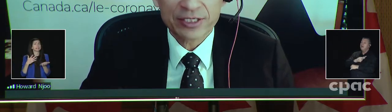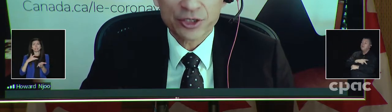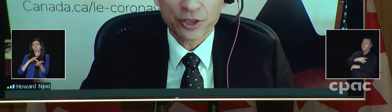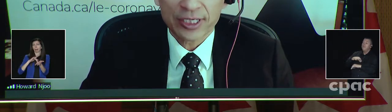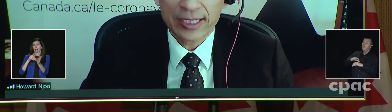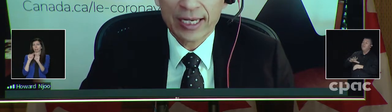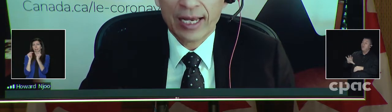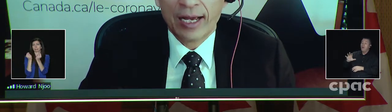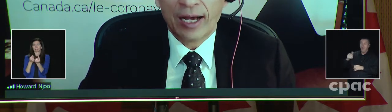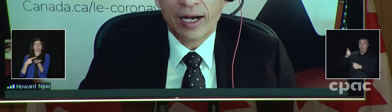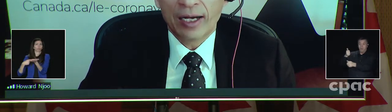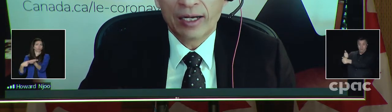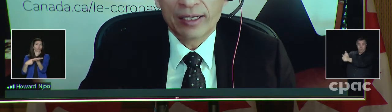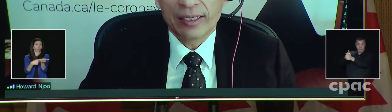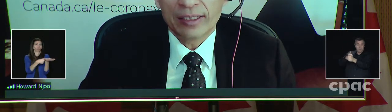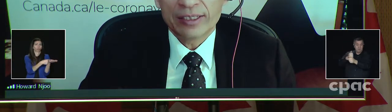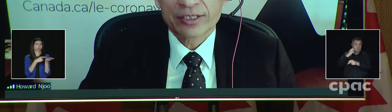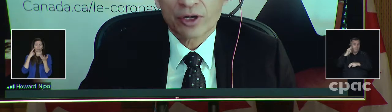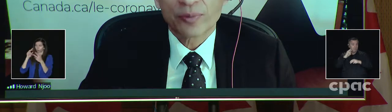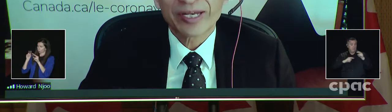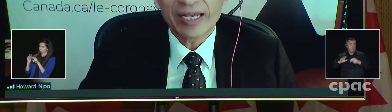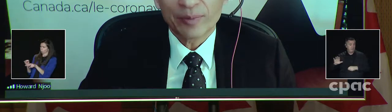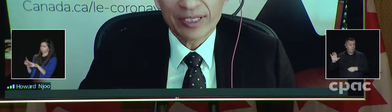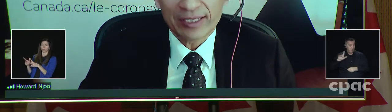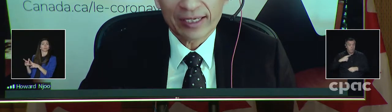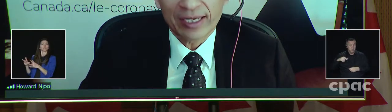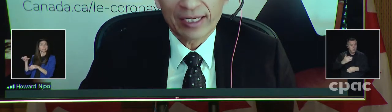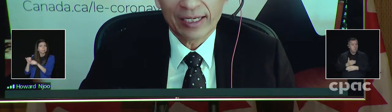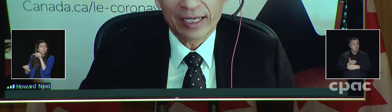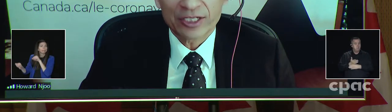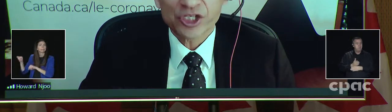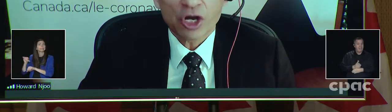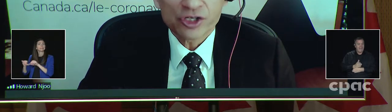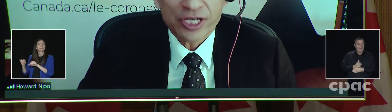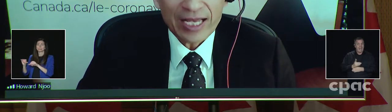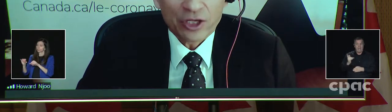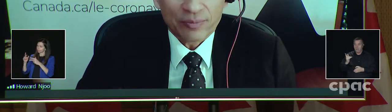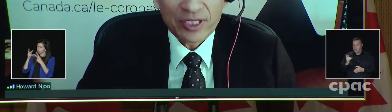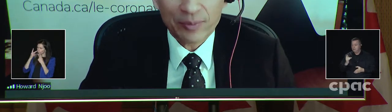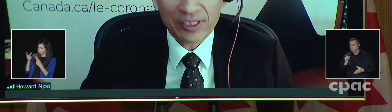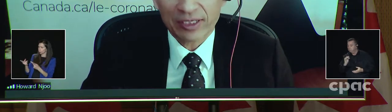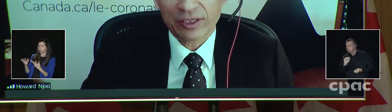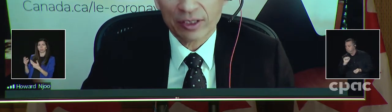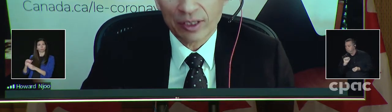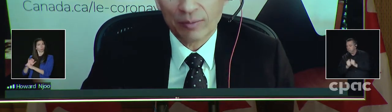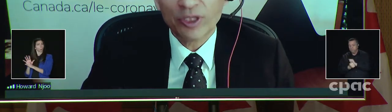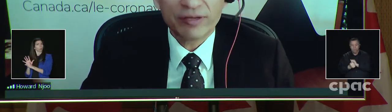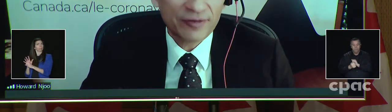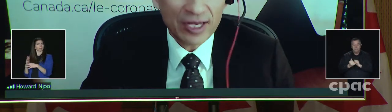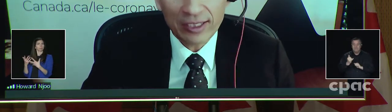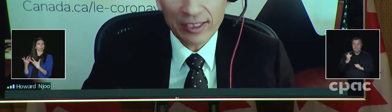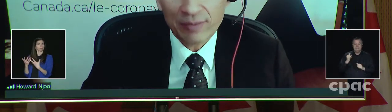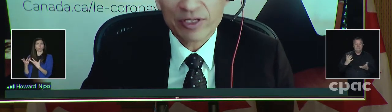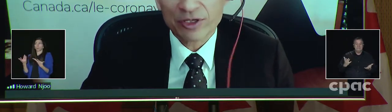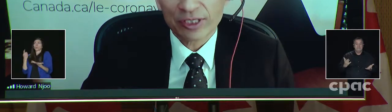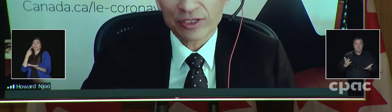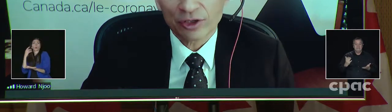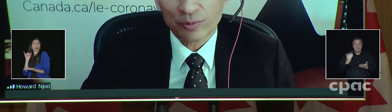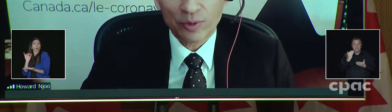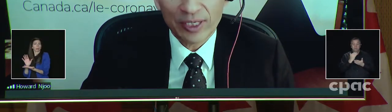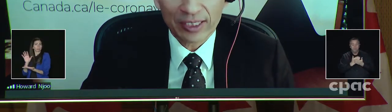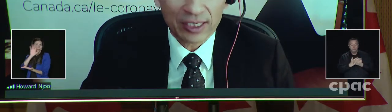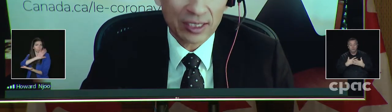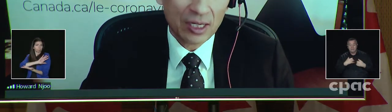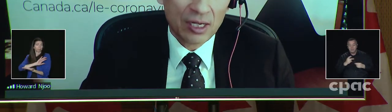c'est sûr que ils sont prêts à peut-être à changer, adopter, peut-être à modifier les mesures de